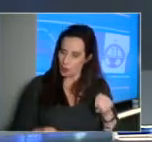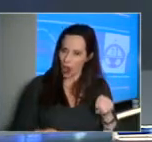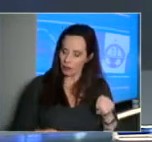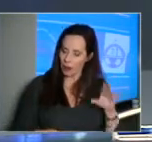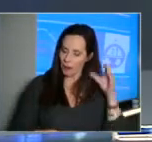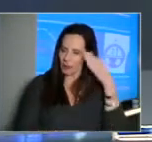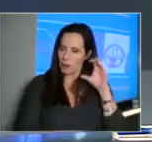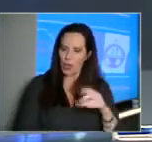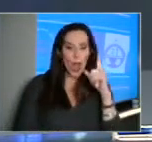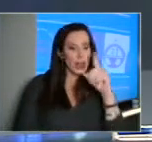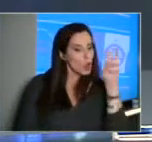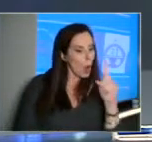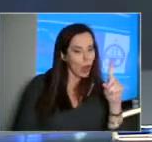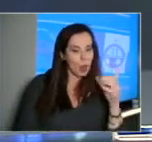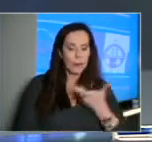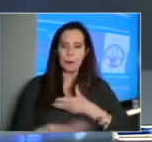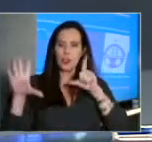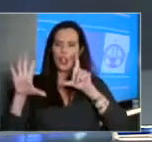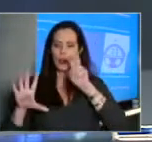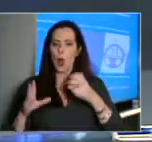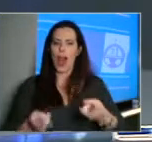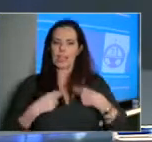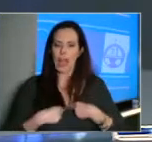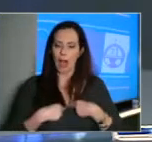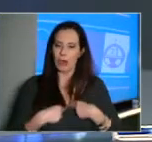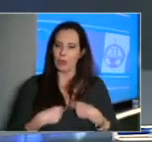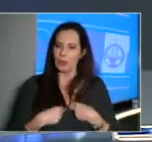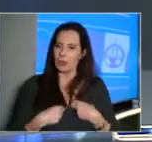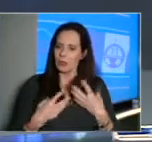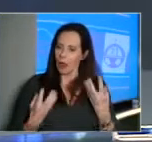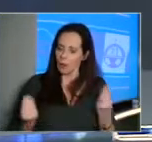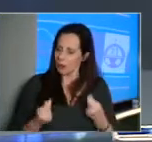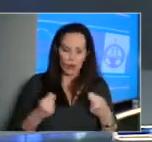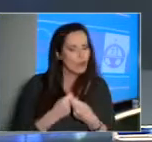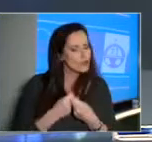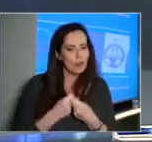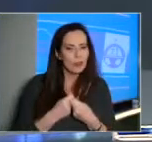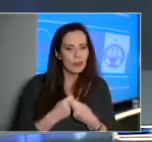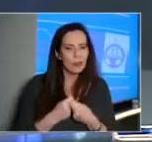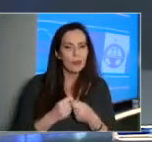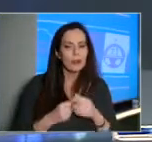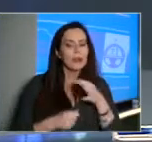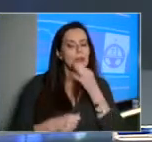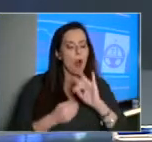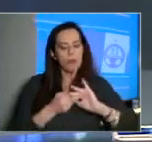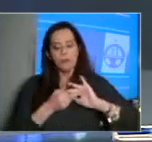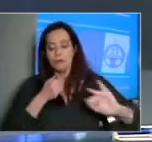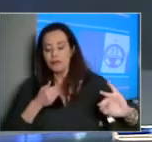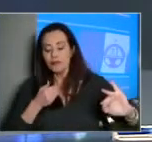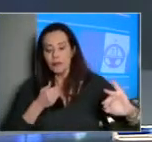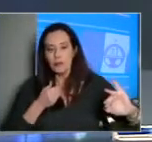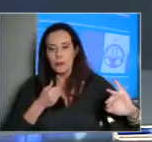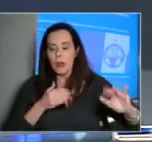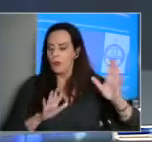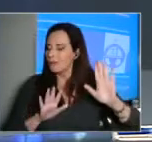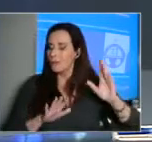מדינה משקיעה דולר אחד בספורט, היא מקבלת 7 דולר בחזרה. והרבה מאוד קשור בדבר בסיסי. הרחקה של נוער בסיכון